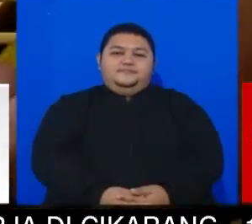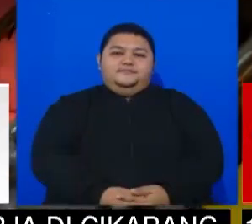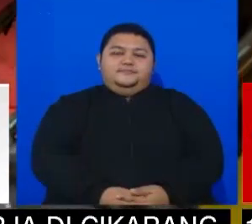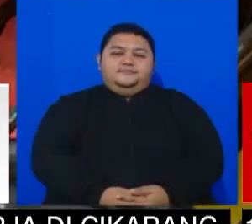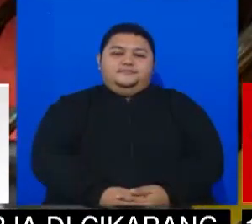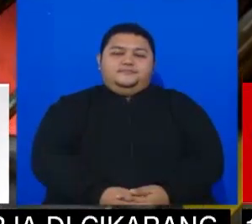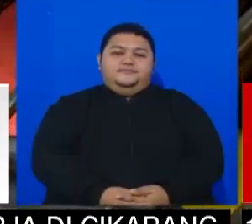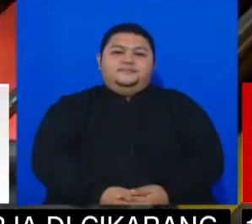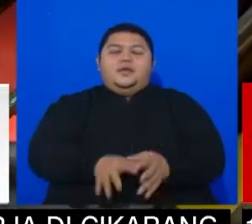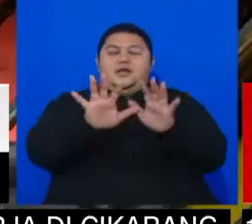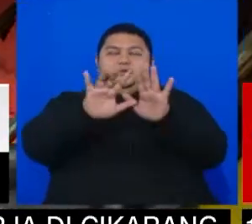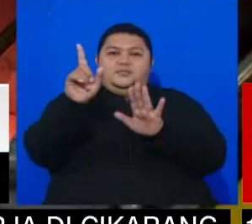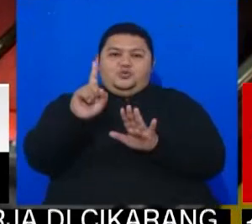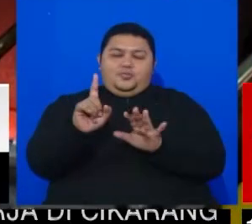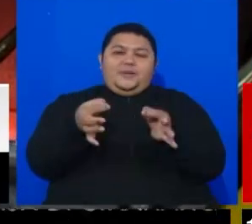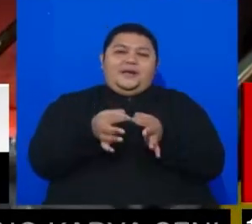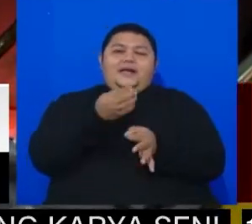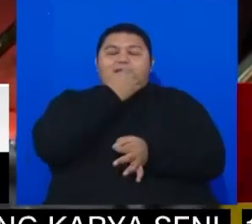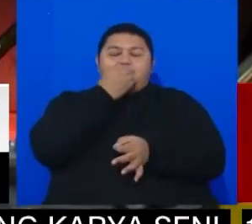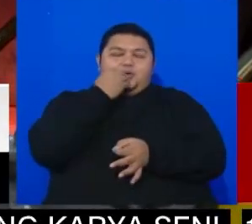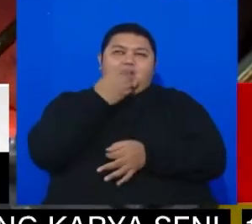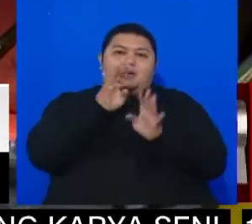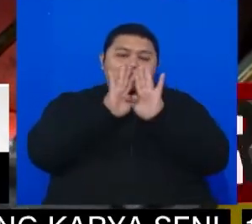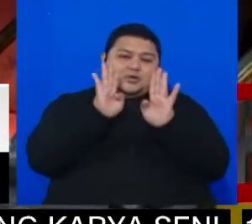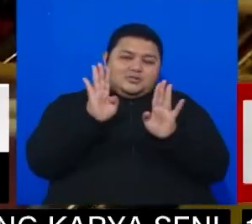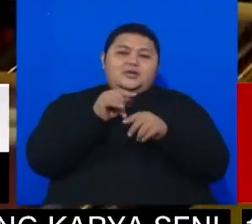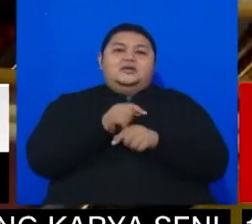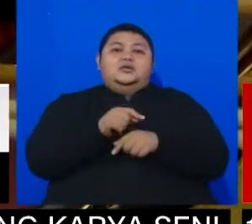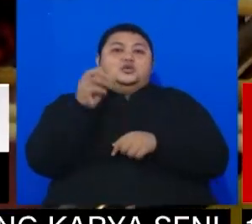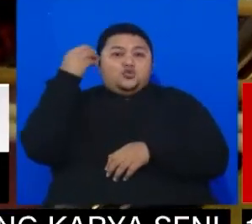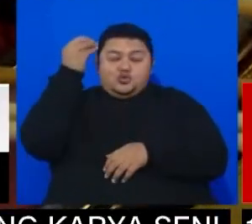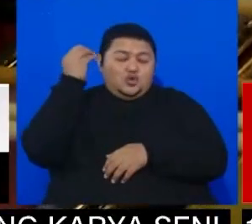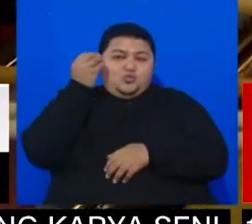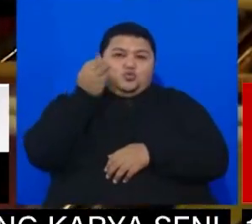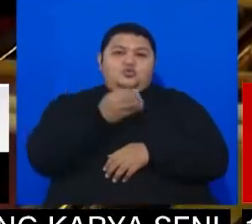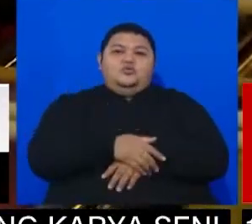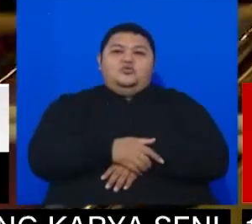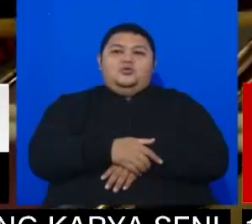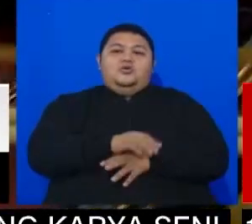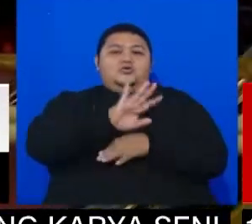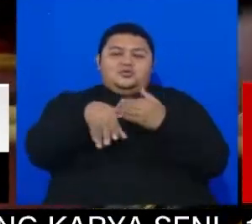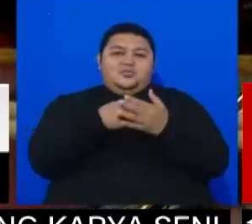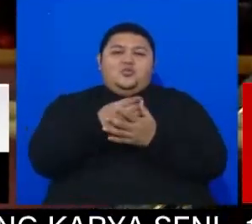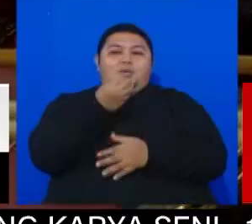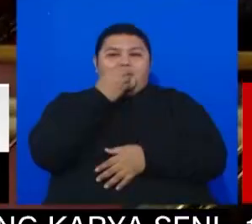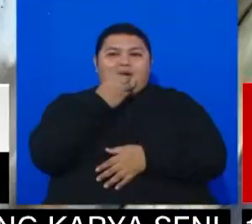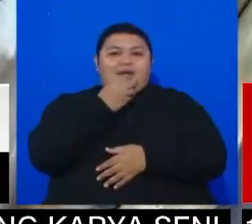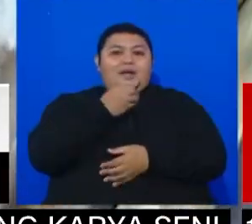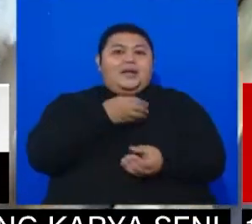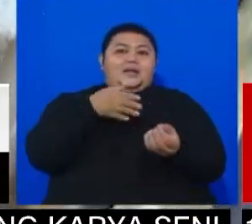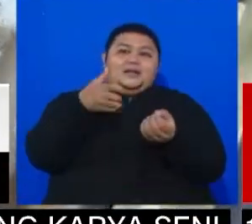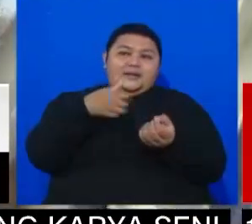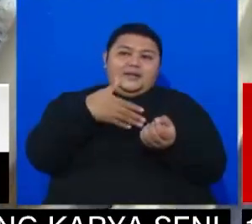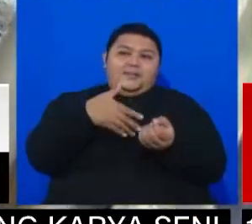Sepuluh menit jelang waktu berbuka adalah waktu paling sibuk bagi saya dan tim lainnya. Karena semua makanan yang sudah dipesan akan dibakar terlebih